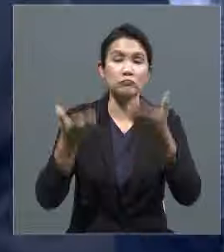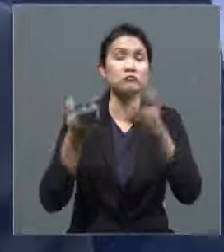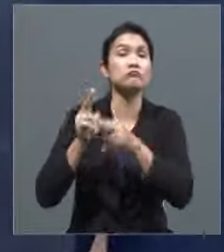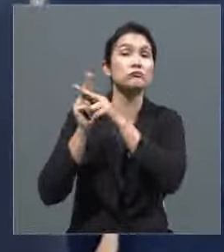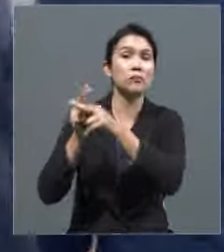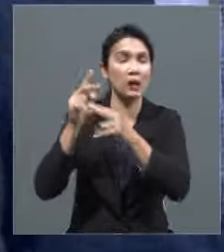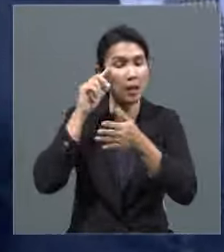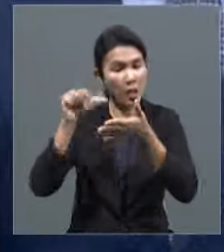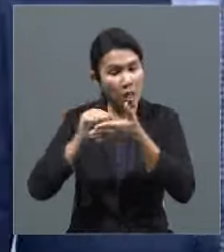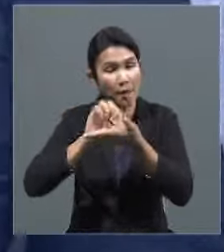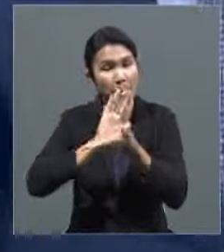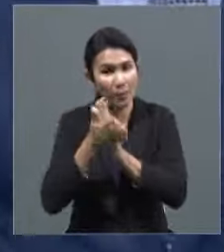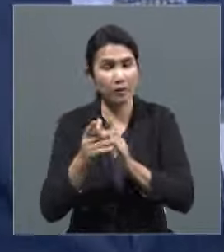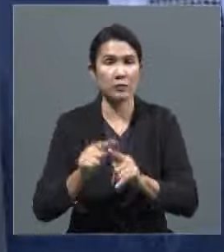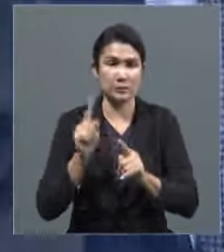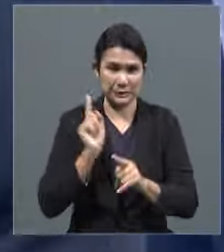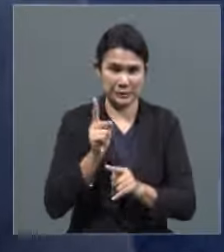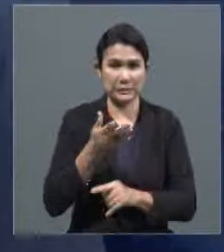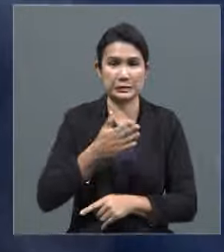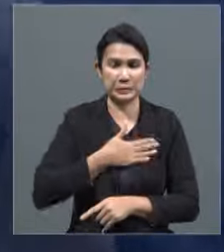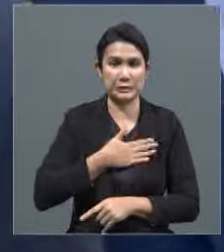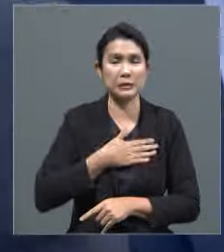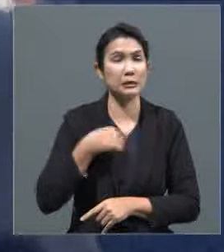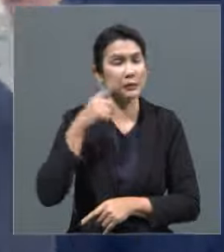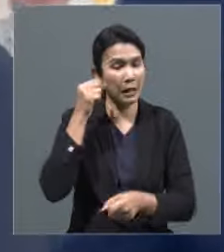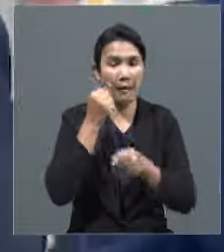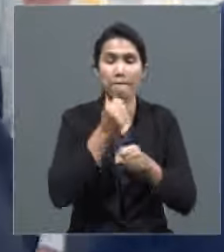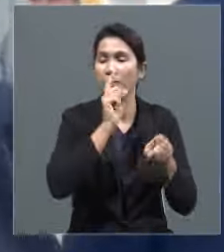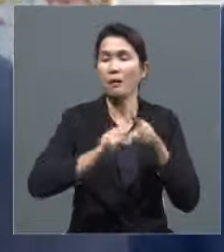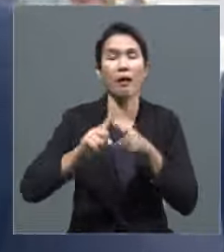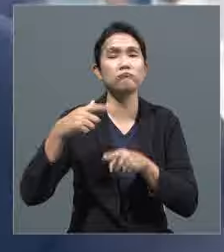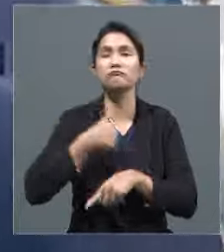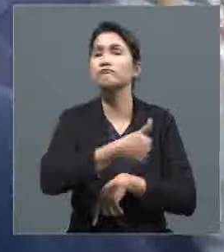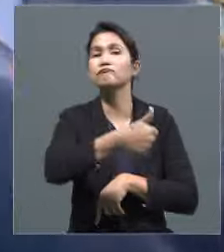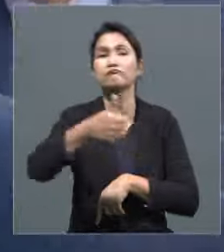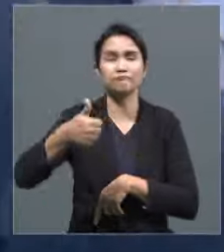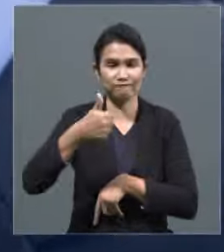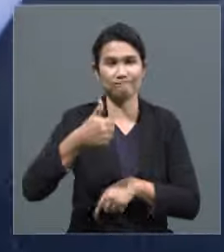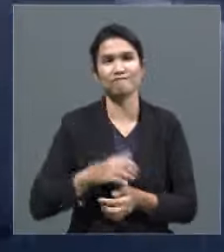จะมีการปรับเปลี่ยนซึ่งตนเองเนี่ยก็บอกว่าคือทำได้ทุกอย่างอยู่แล้วค่ะ